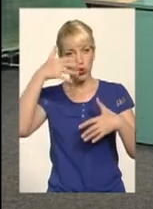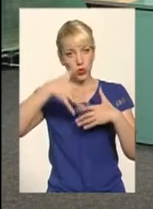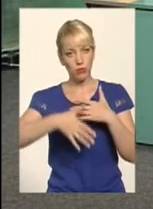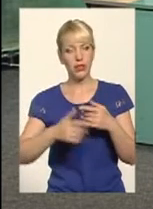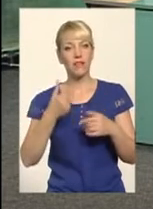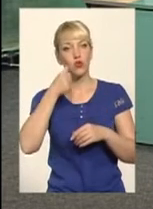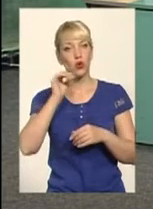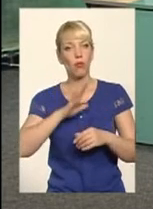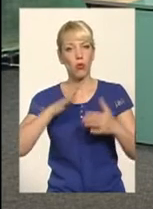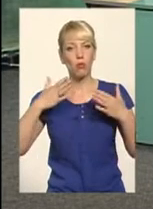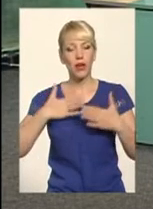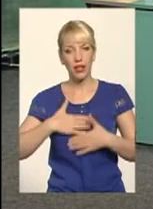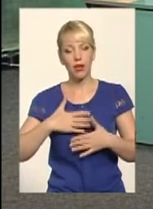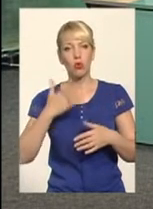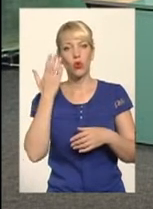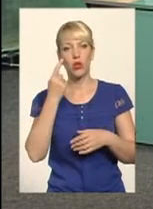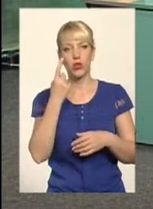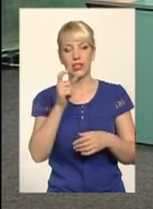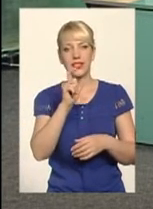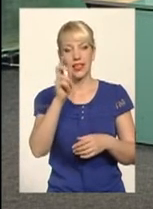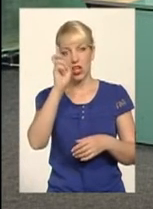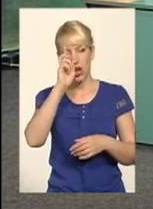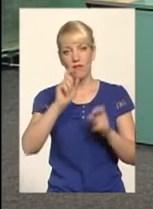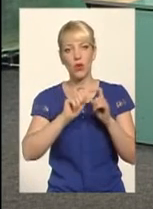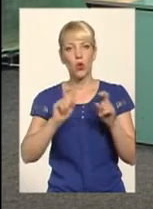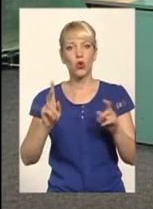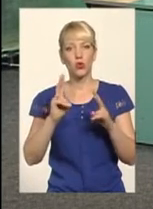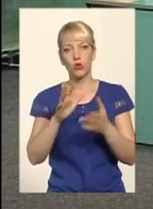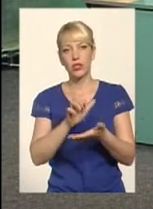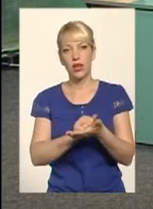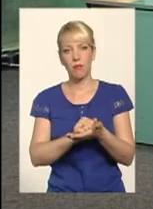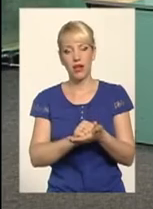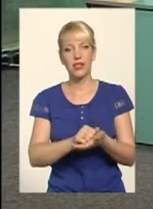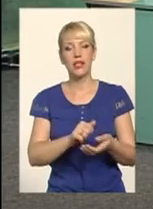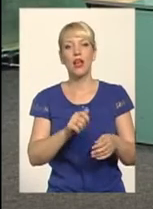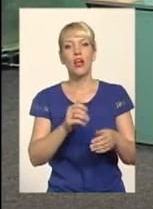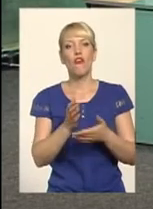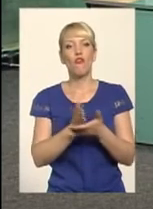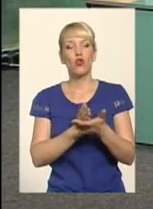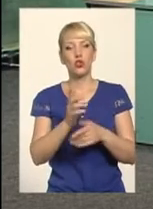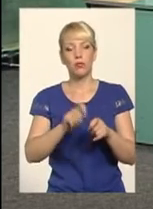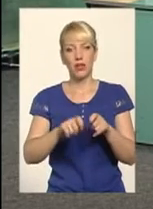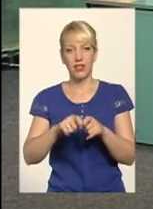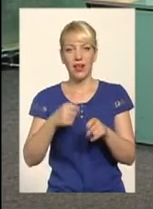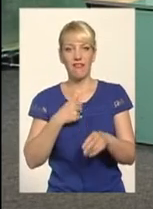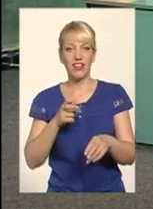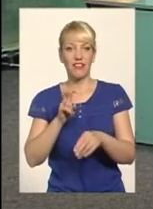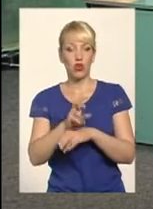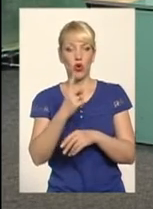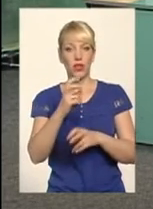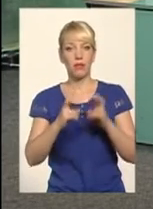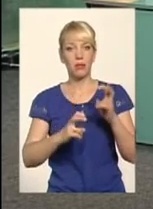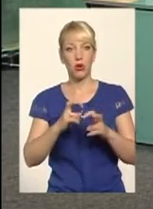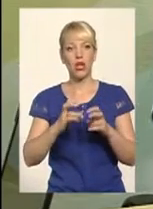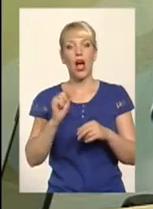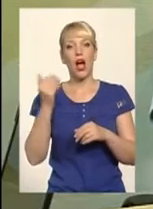вчора було приємно, як один із державних органів, який займається функцією перевірки, я відвідував одне підприємство, а вони якраз